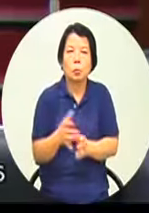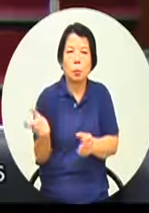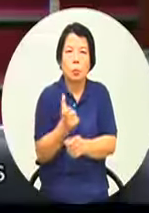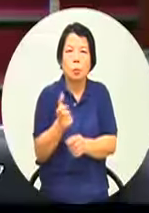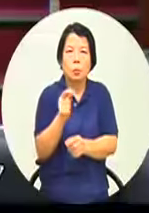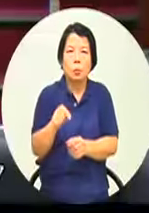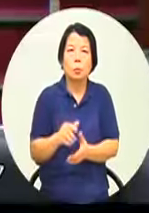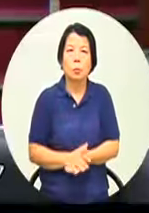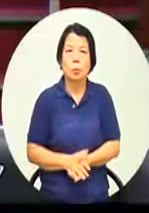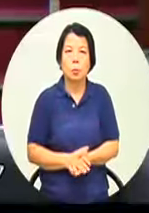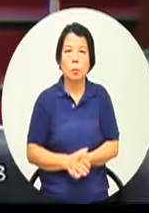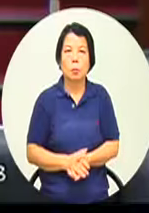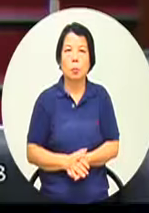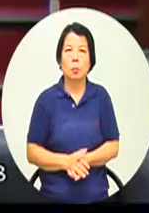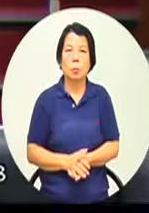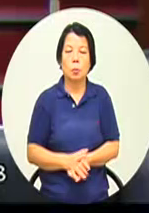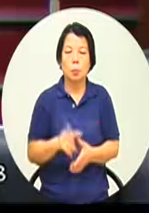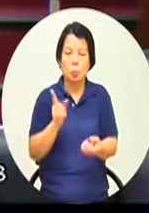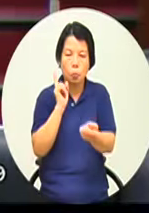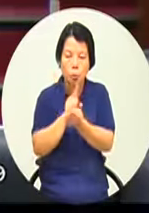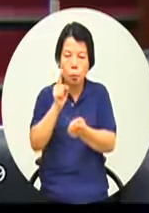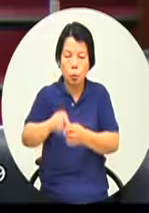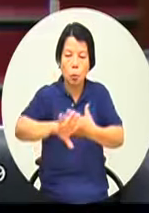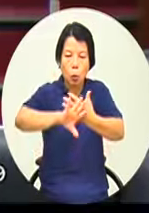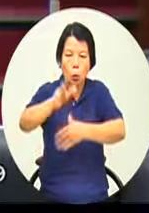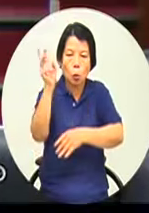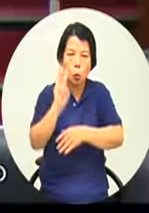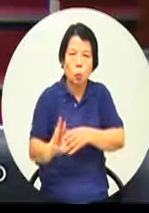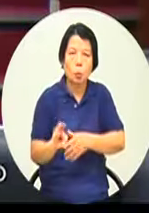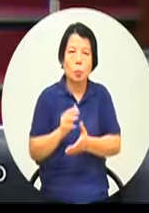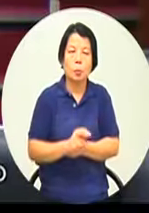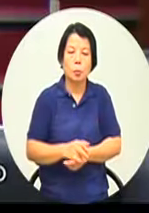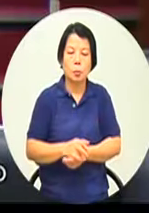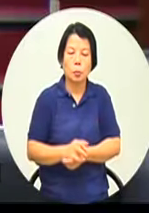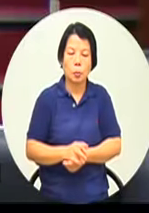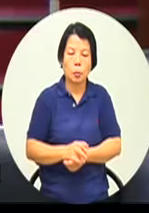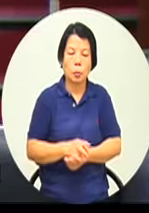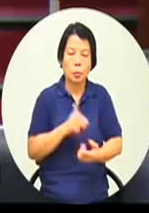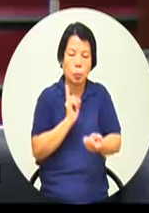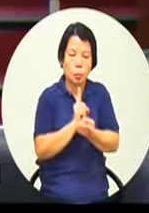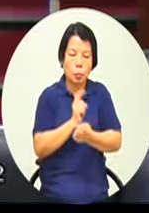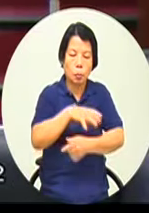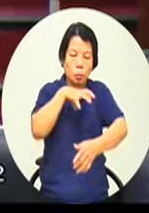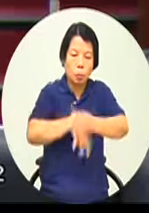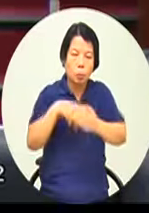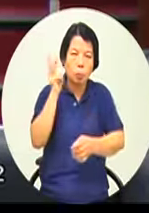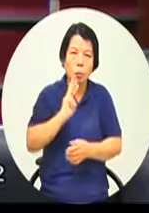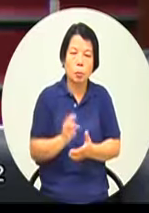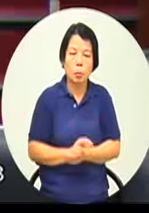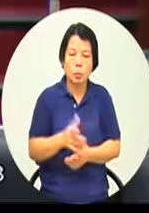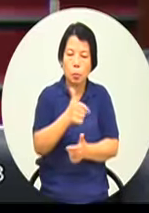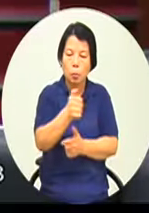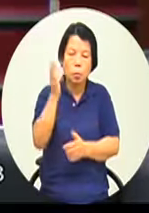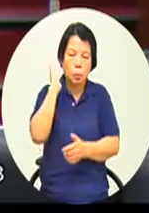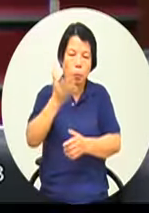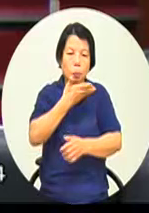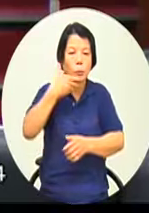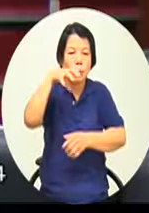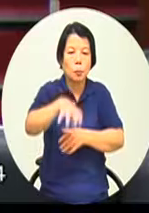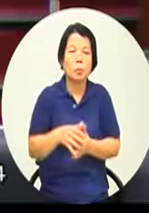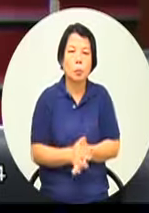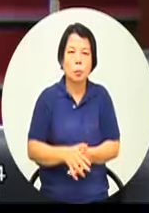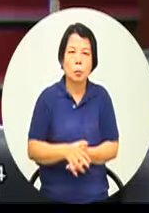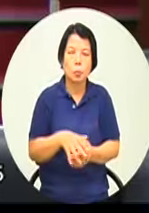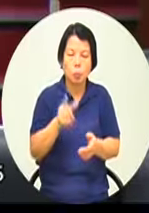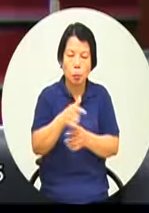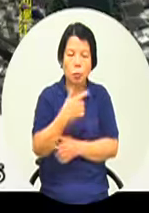嘛。所以说，它面对的外水，面对的内水，感谢水利局哈，在这个黄色的地